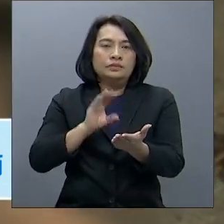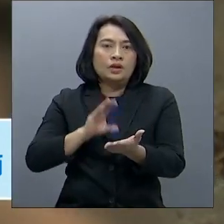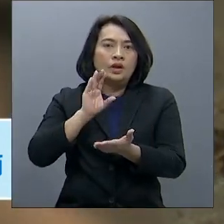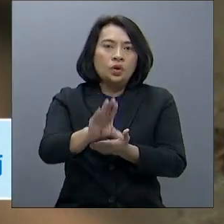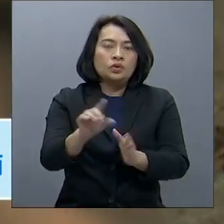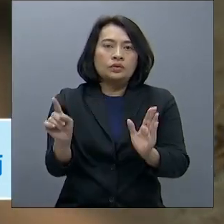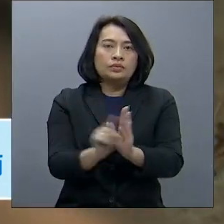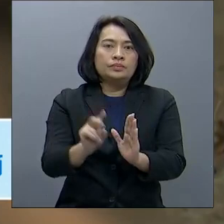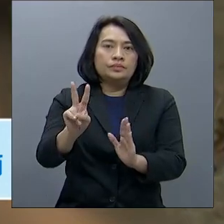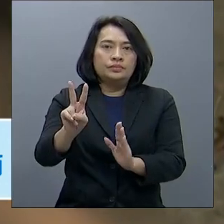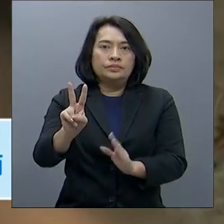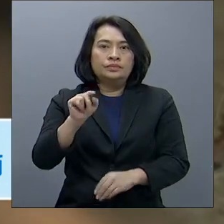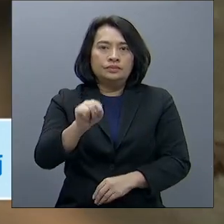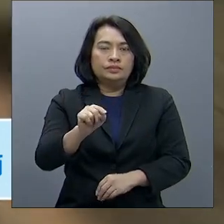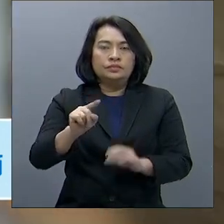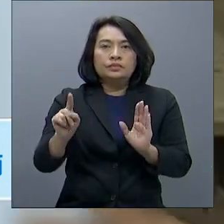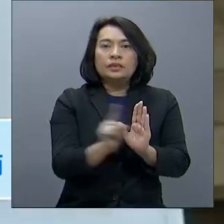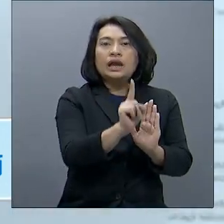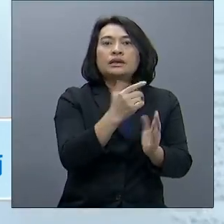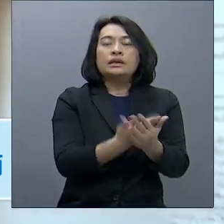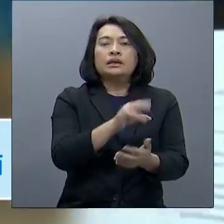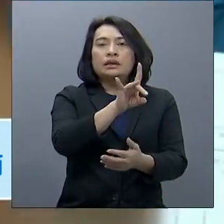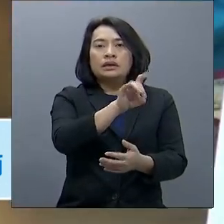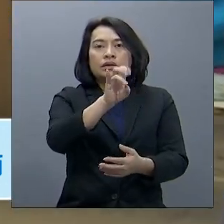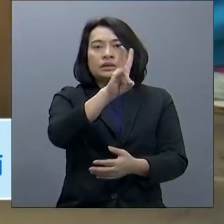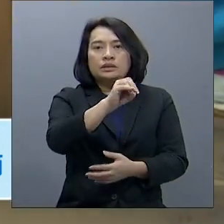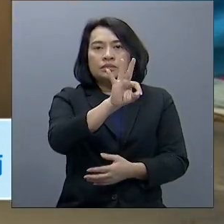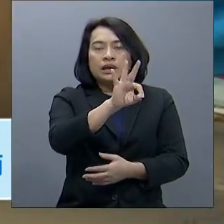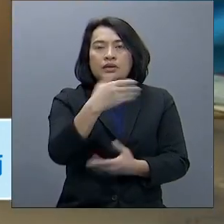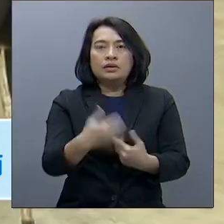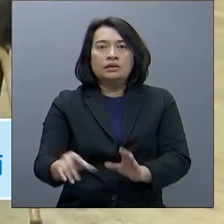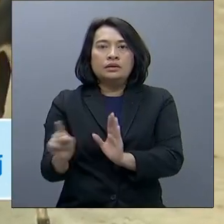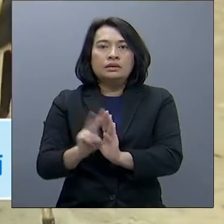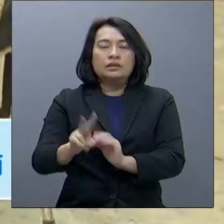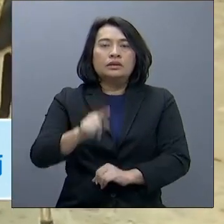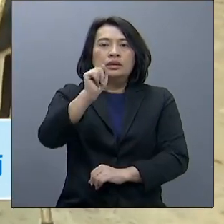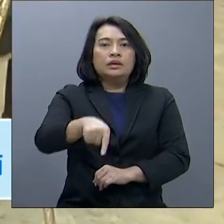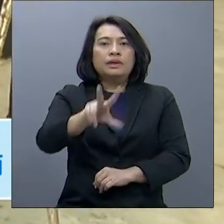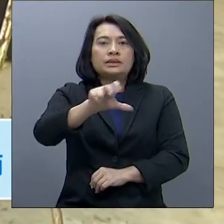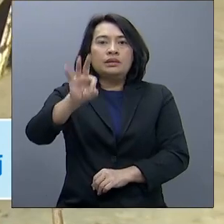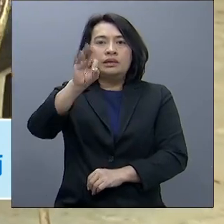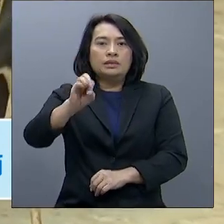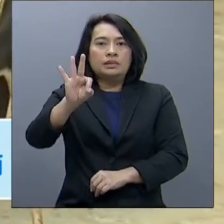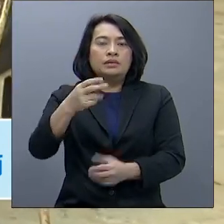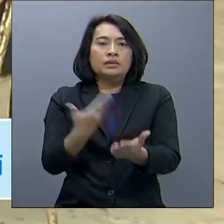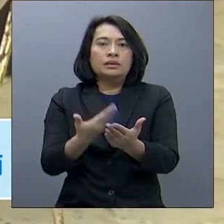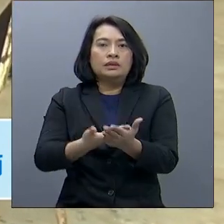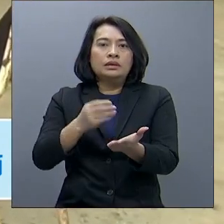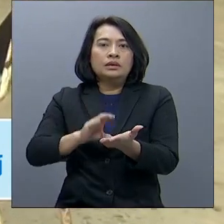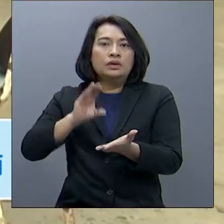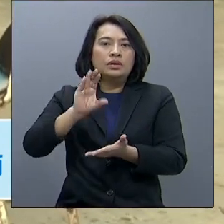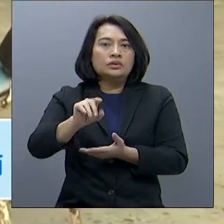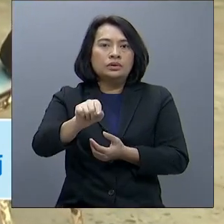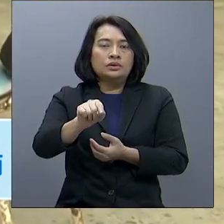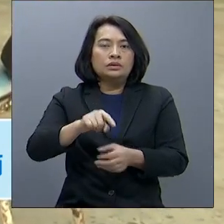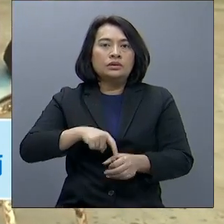คุณผู้ชมฟังดีๆครั้งแรก179ครั้ง2เธอลงทุนไป 1,399 จากนั้นเธอก็ถูกดึงเข้